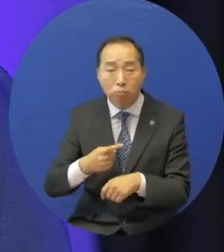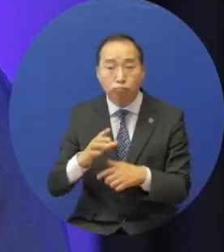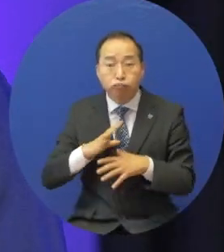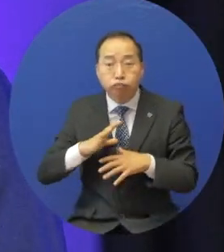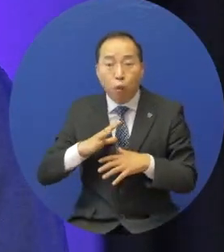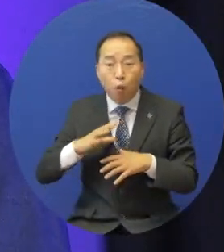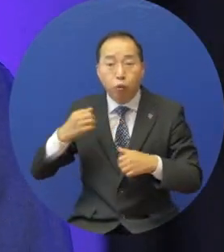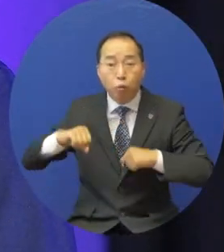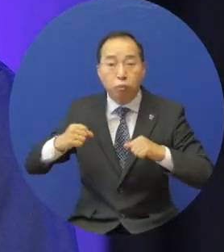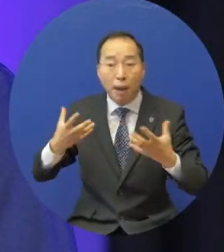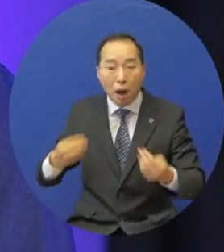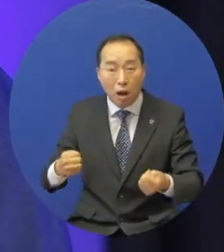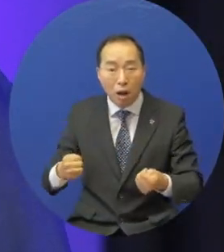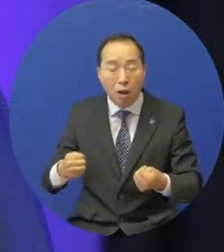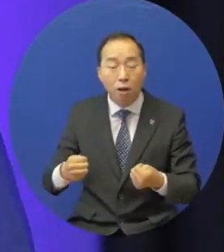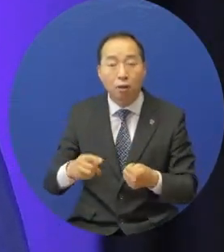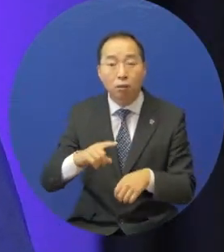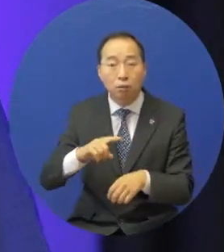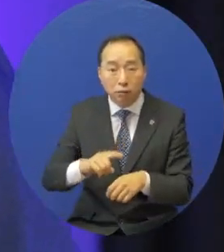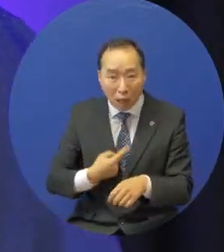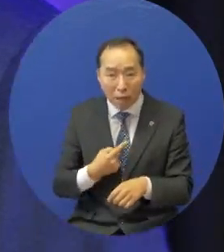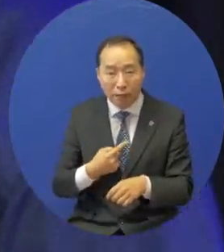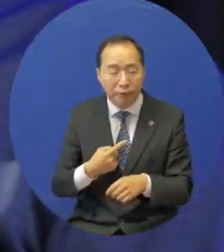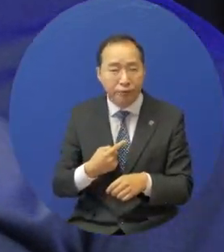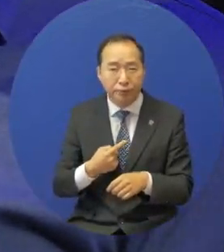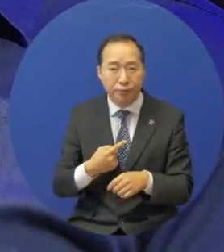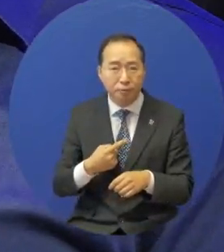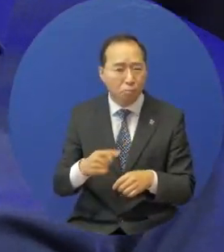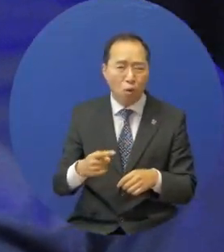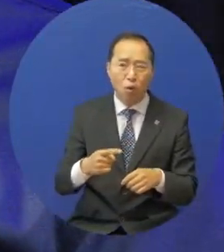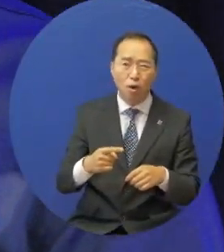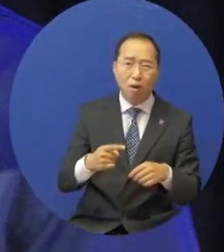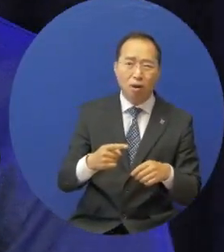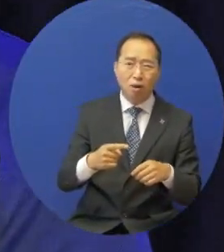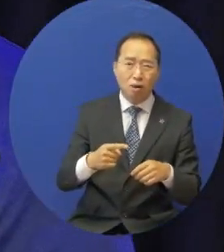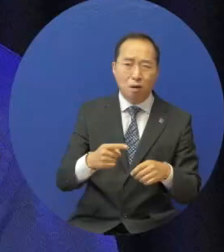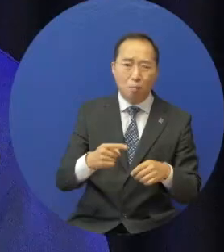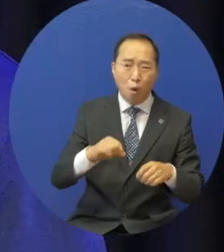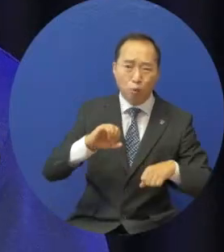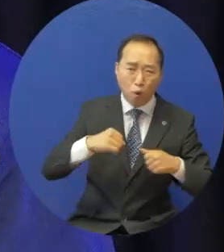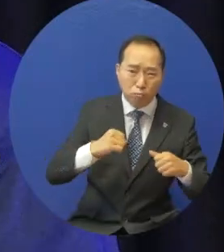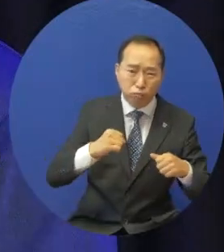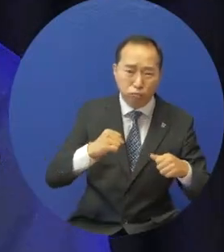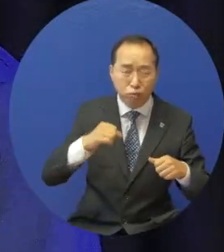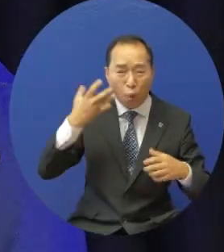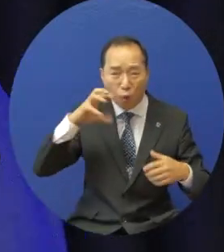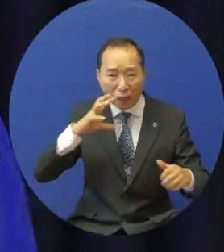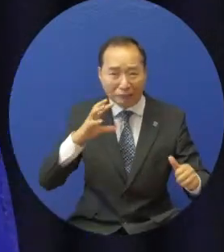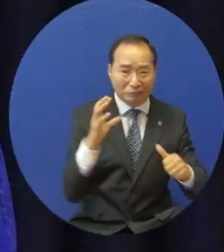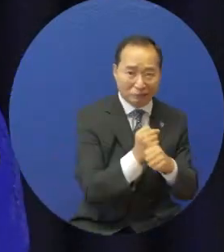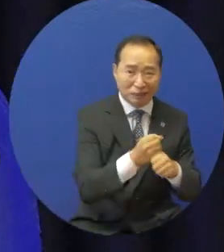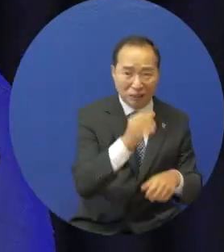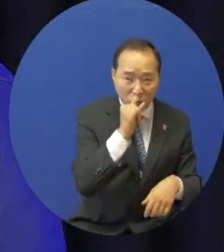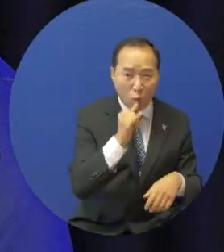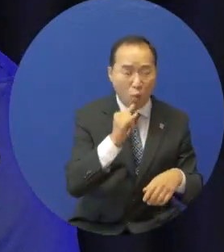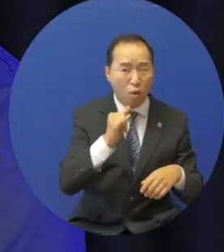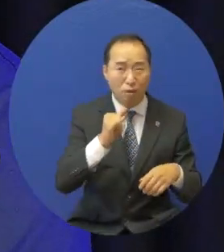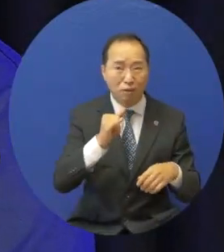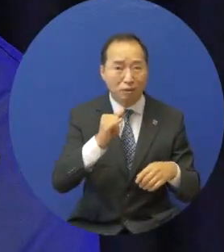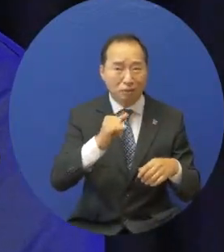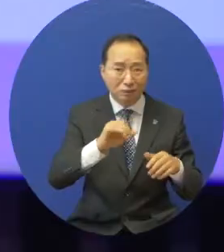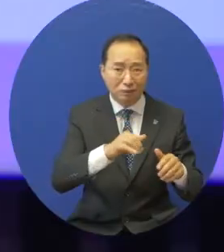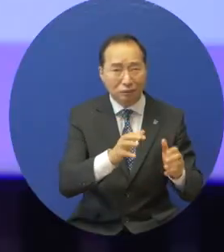거죠. 맹수가 많았다라고 하는 것은 다시 말해서 가축에 대한 피해도 있고 사람에 대한 피해도 자연히 양적으로 많았을